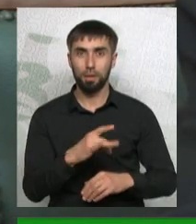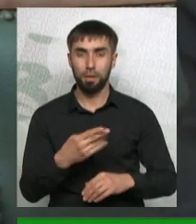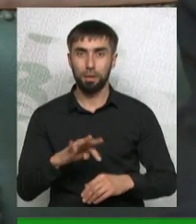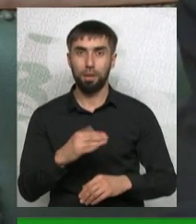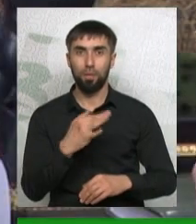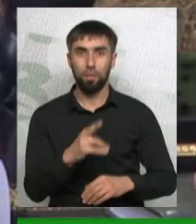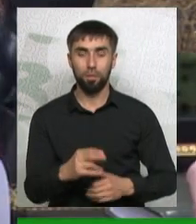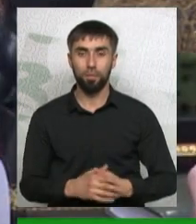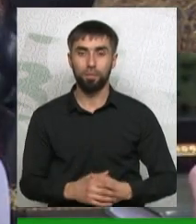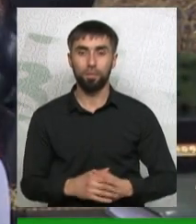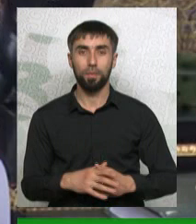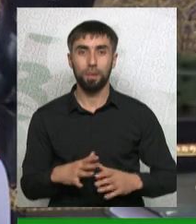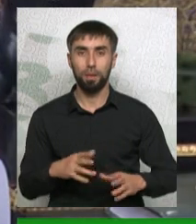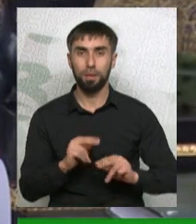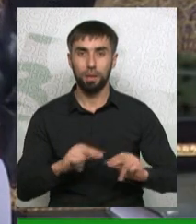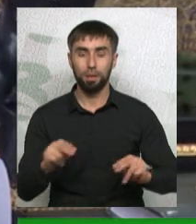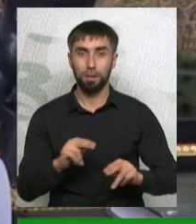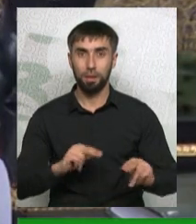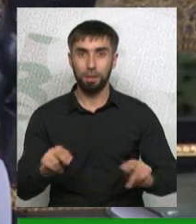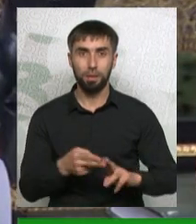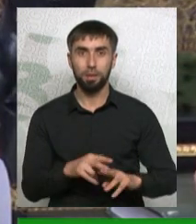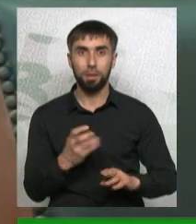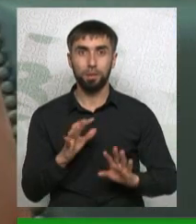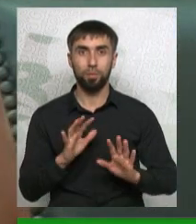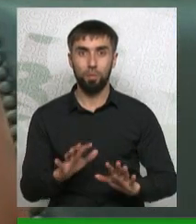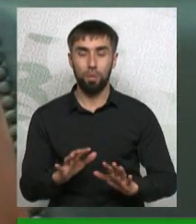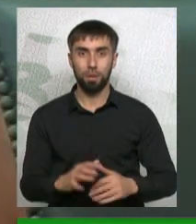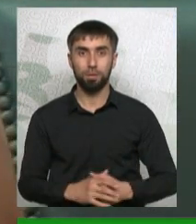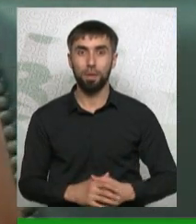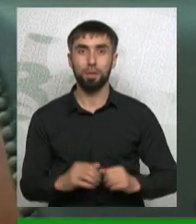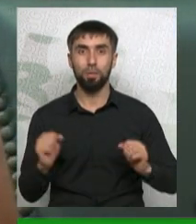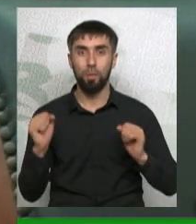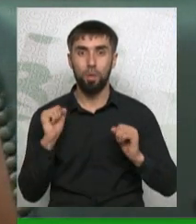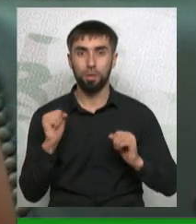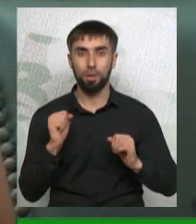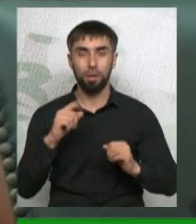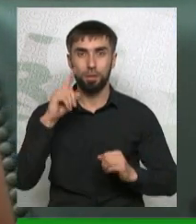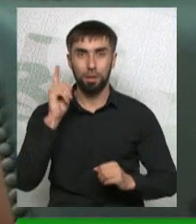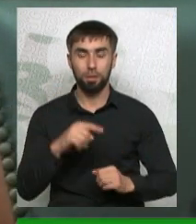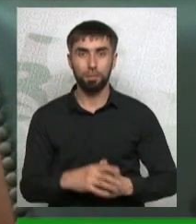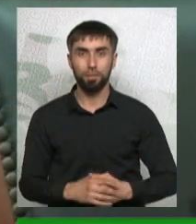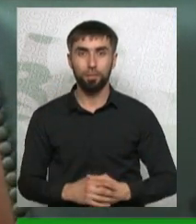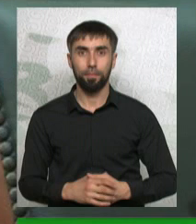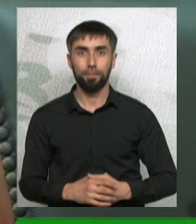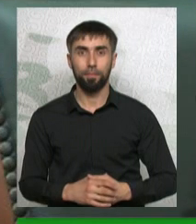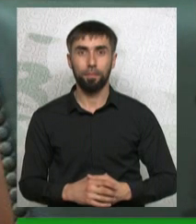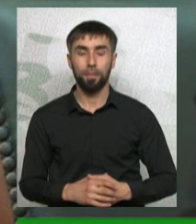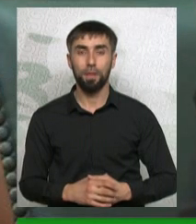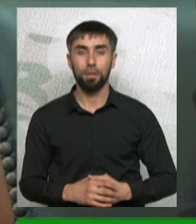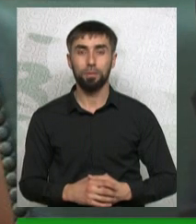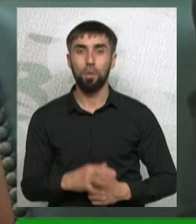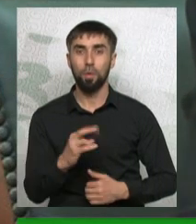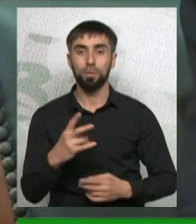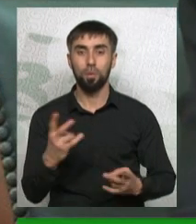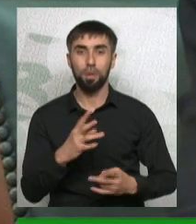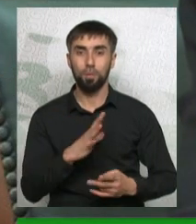Фоков, тренеров. Ведь тренер – это не только спортивные навыки, то или иное. Да, он